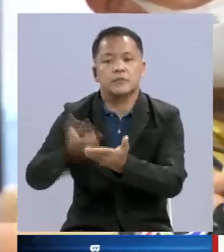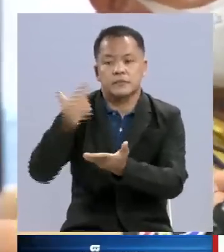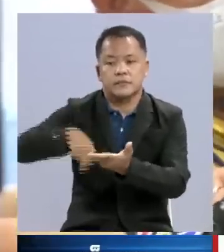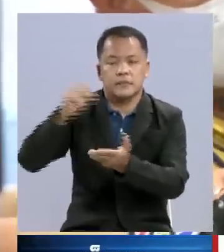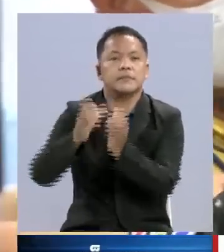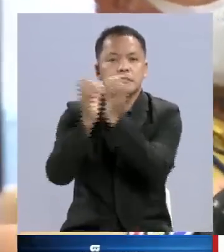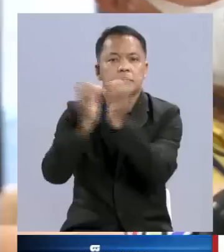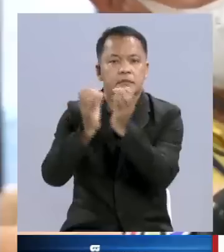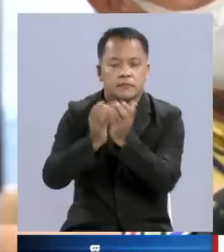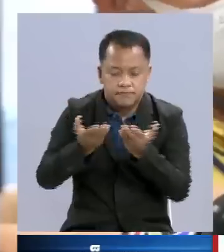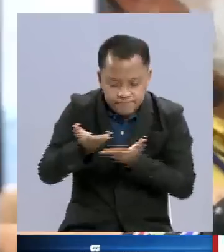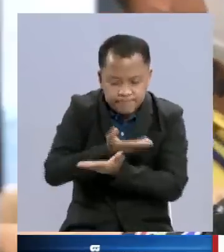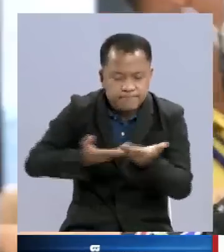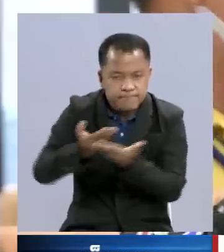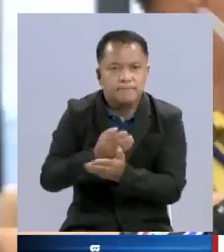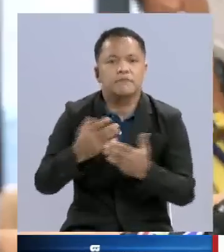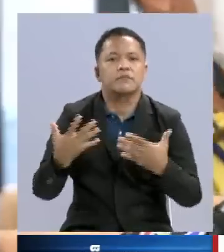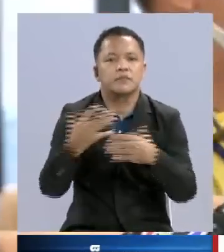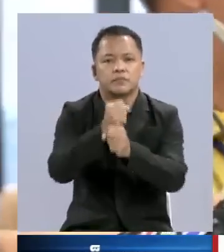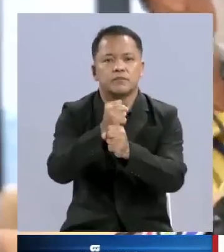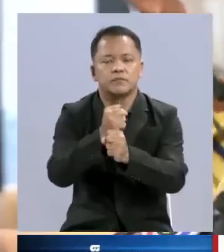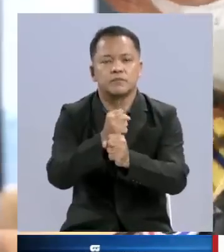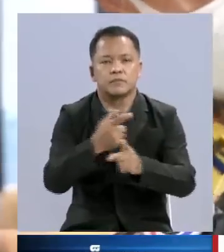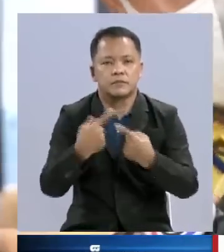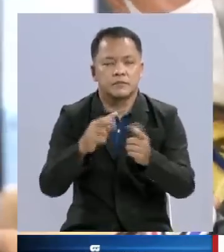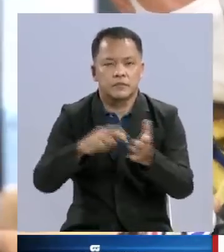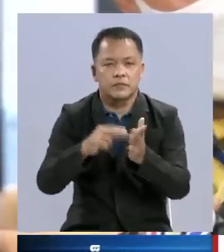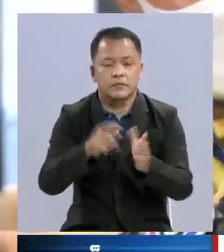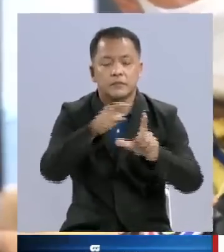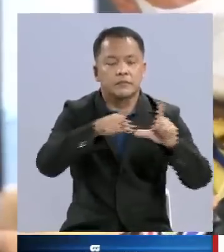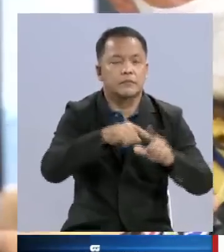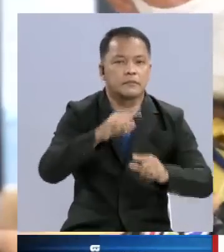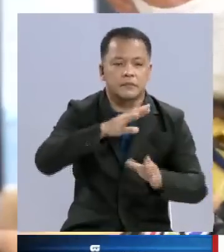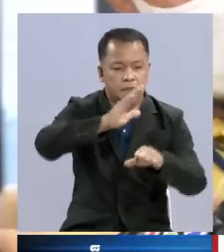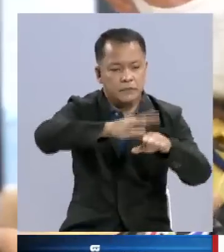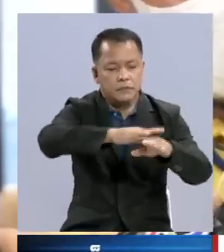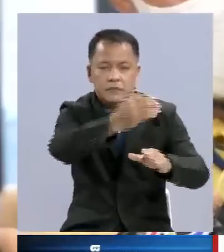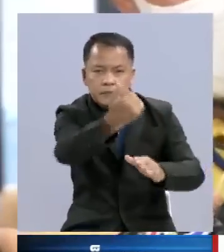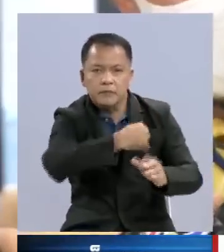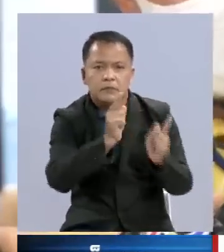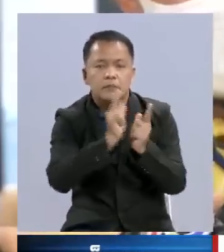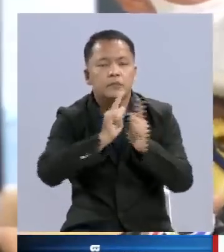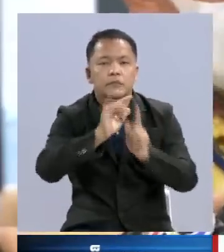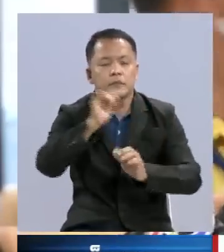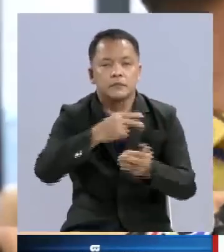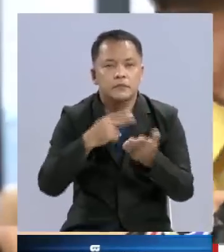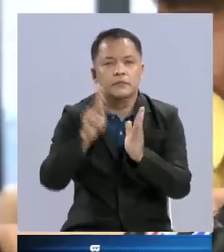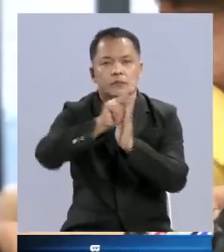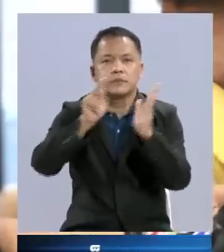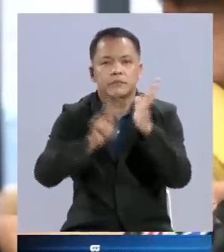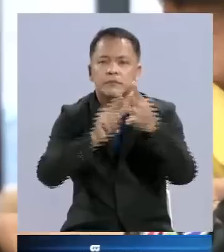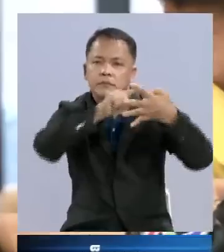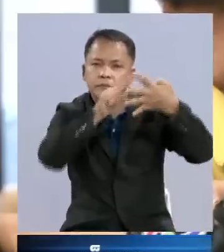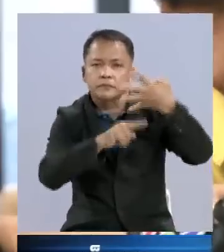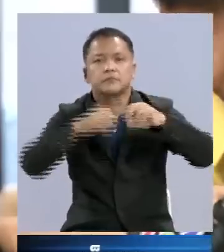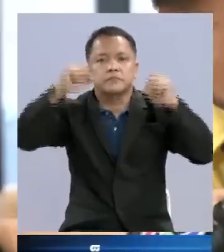รัฐธรรมนูญเพื่อวินิจฉัยให้ได้ข้อยุติแต่ประเด็นก็คือเหมือนที่ก้าวไกลบอกอ่ะเขายังไม่เรียกไปสอบเลยอ ่ ะ ใช่แล้วก็ยกกฎหมายมาเหมือ